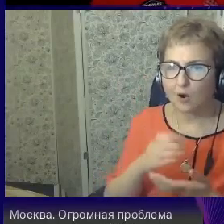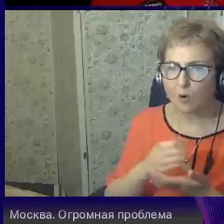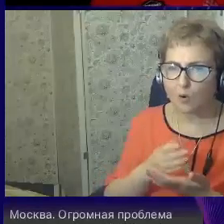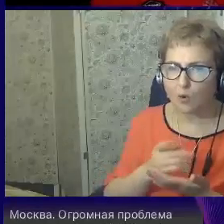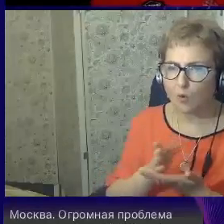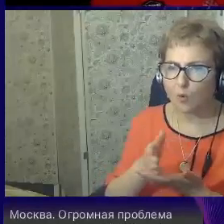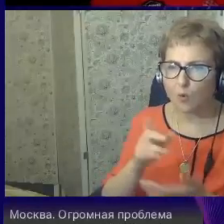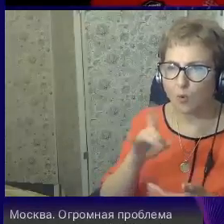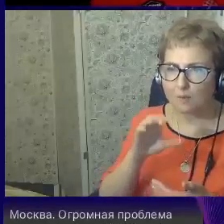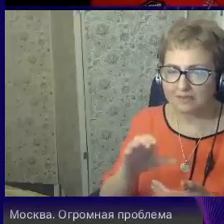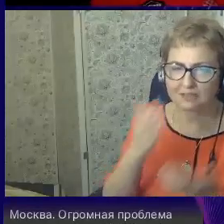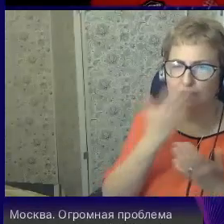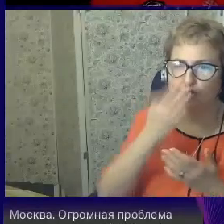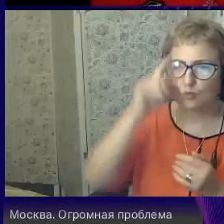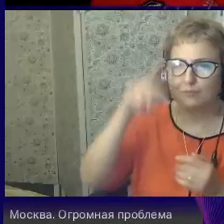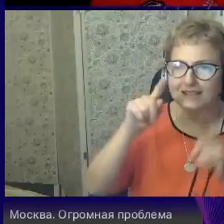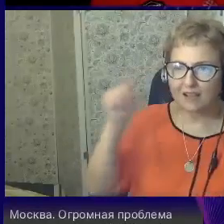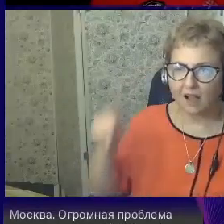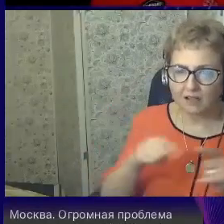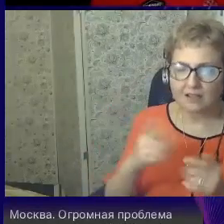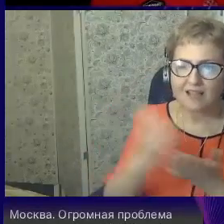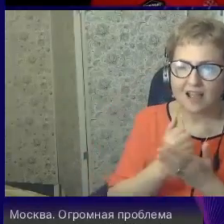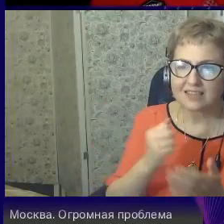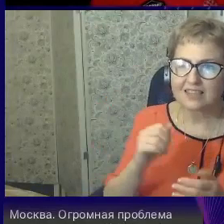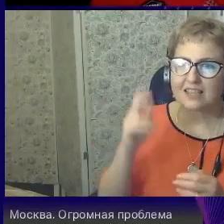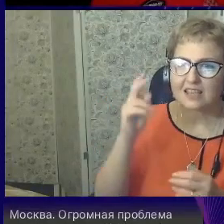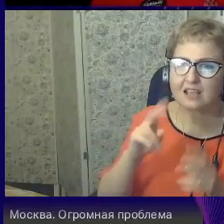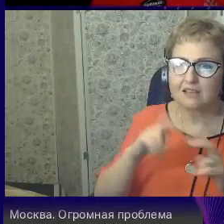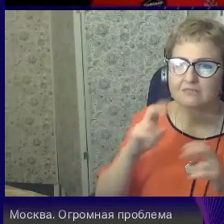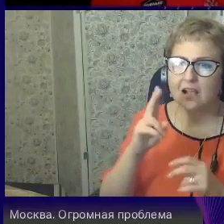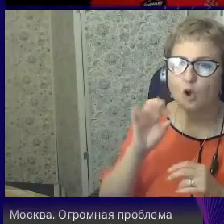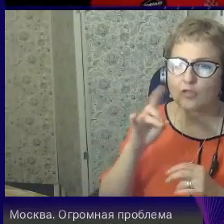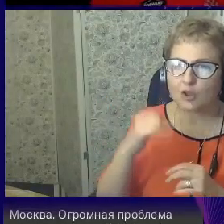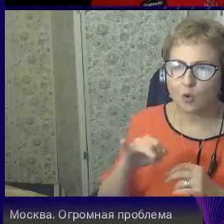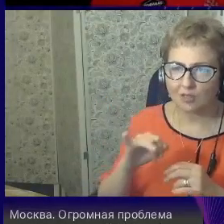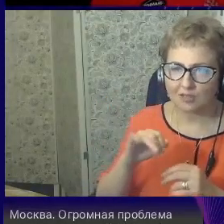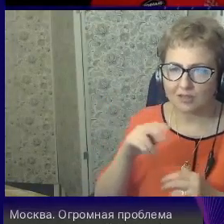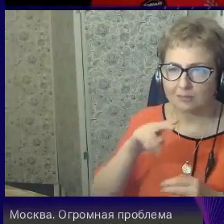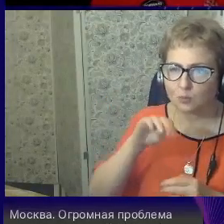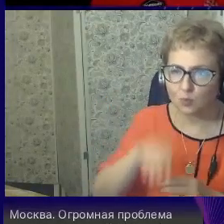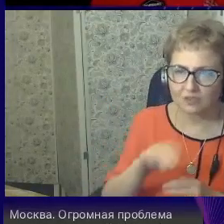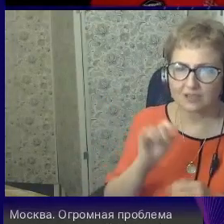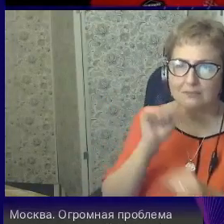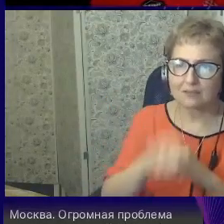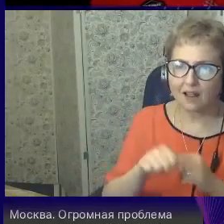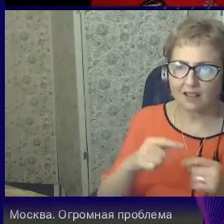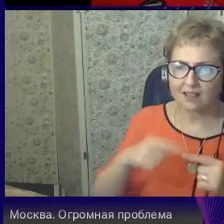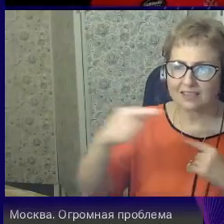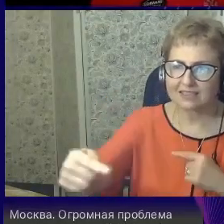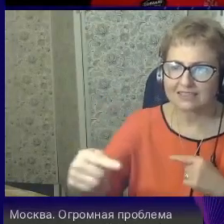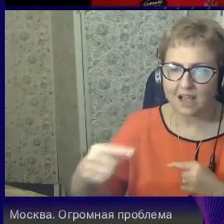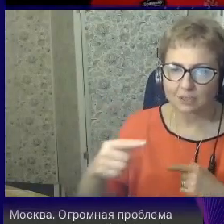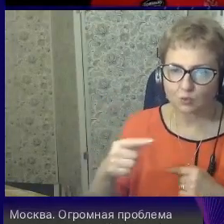чтения карты, надо найти такой контрольный пункт, отметиться на нем и преодолевать дистанцию